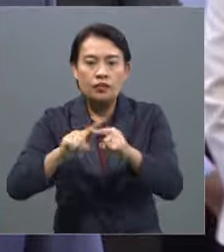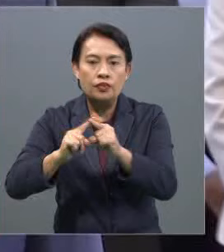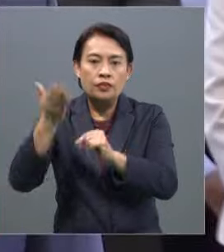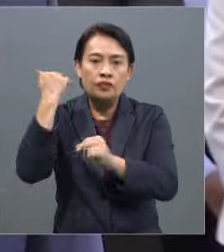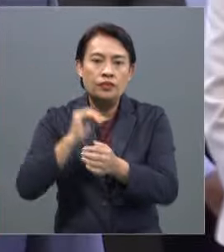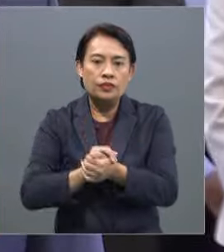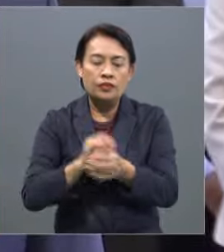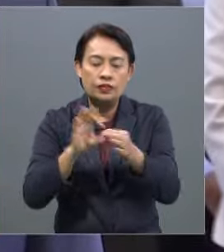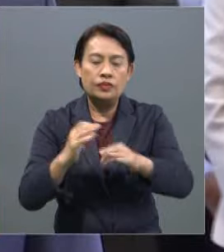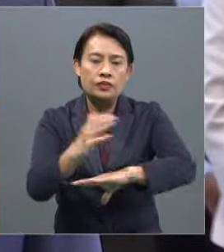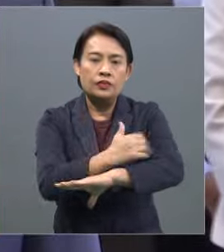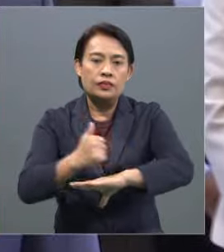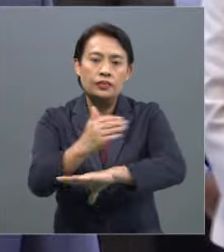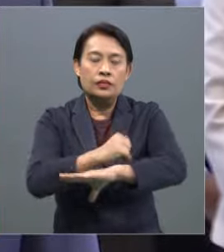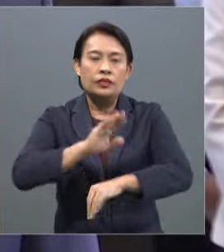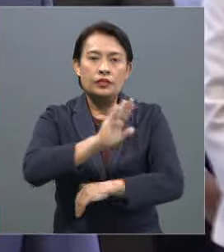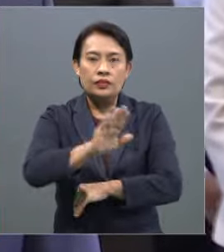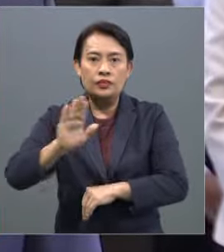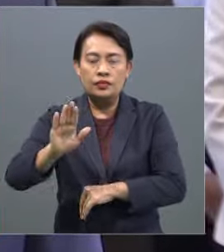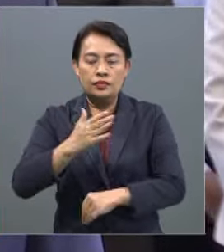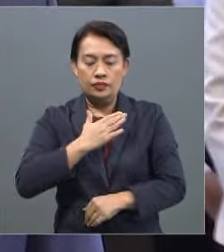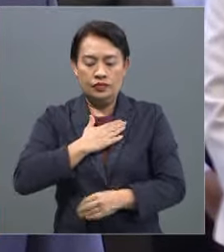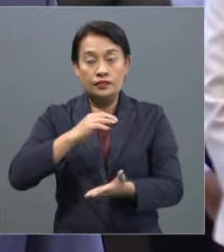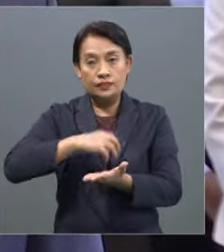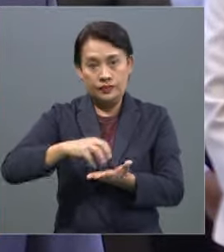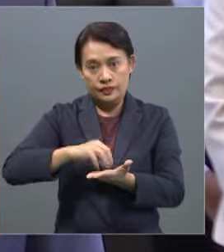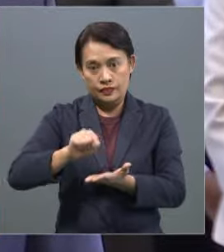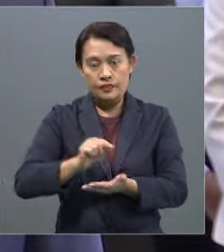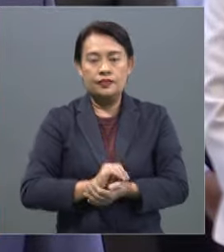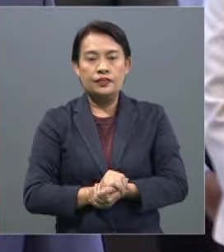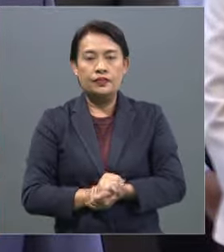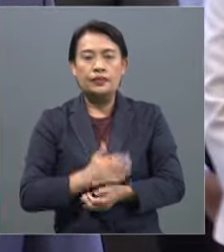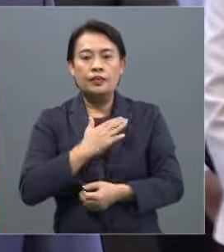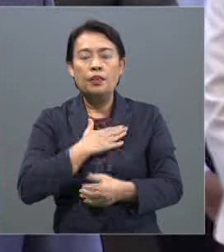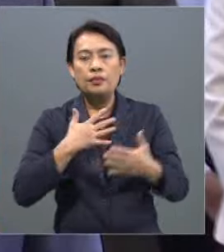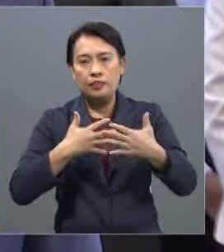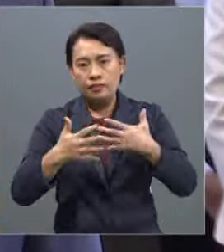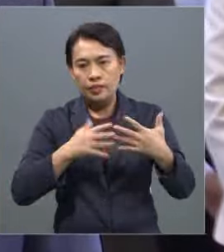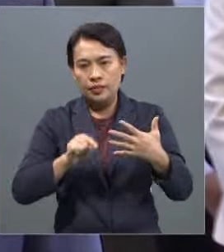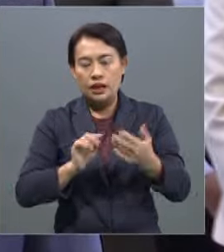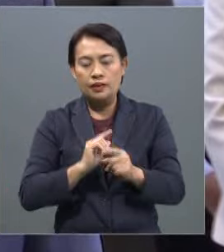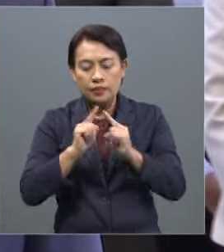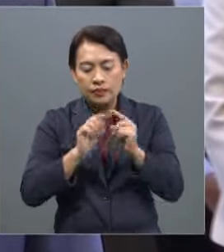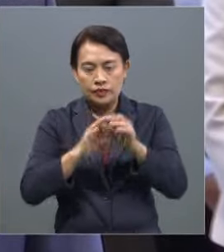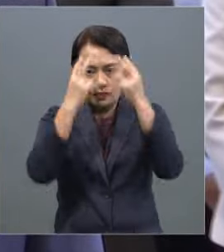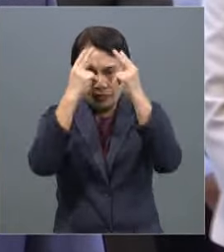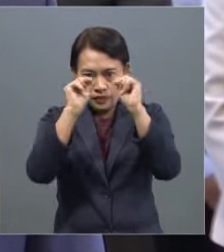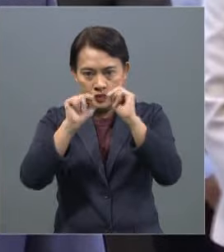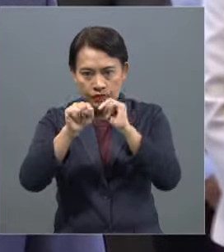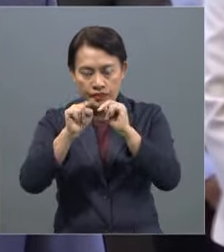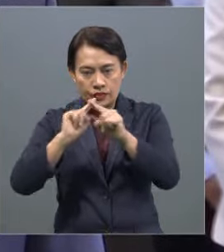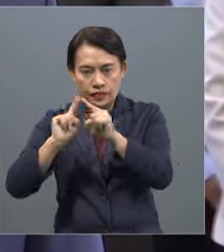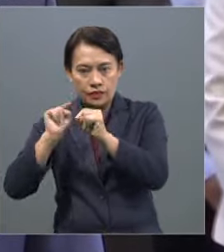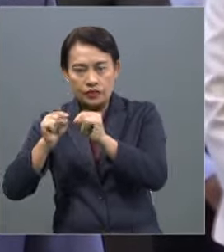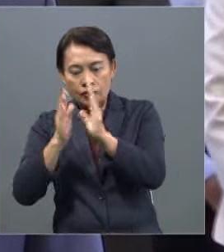เป็นคงเป็นนายะทางด้านการเมืองนะครับอย่าอย่างที่ผมเรียนไปแล้วว่าผมก็ไม่ไม่ไม่ไม่ติดขัดอะไรที่จะได้รับความปรึกษาจากกท่านนายกมนตรี